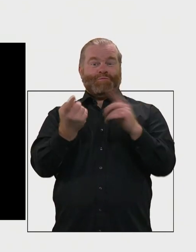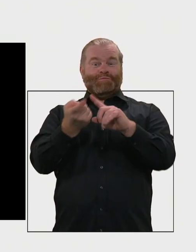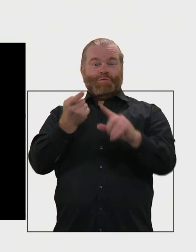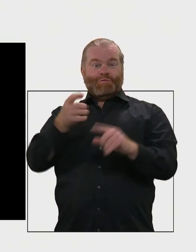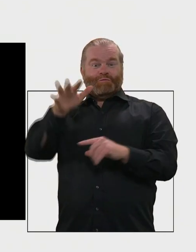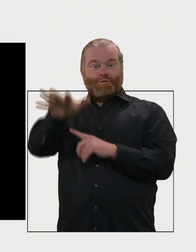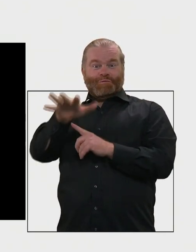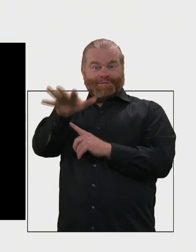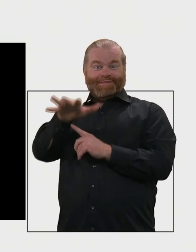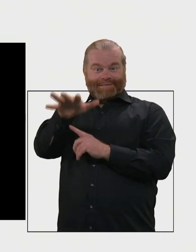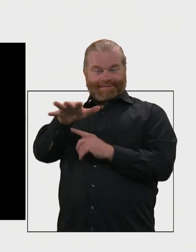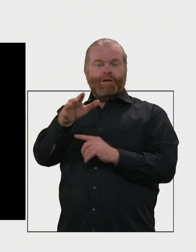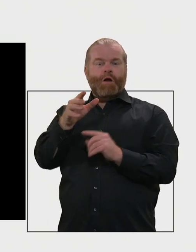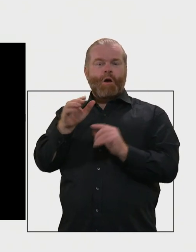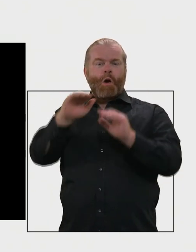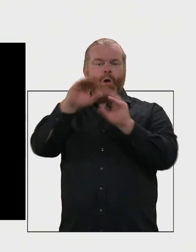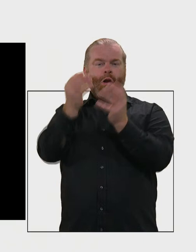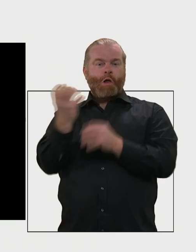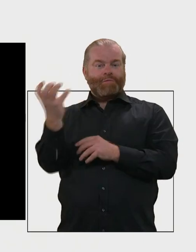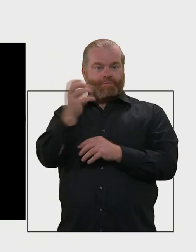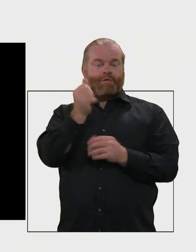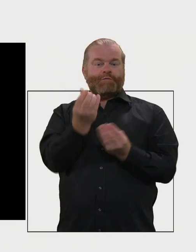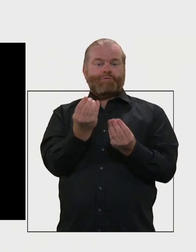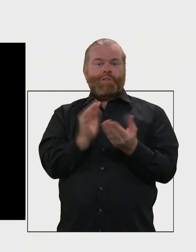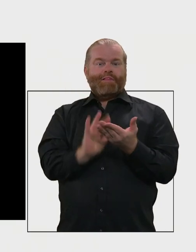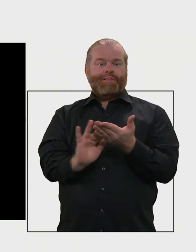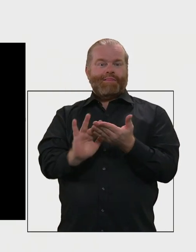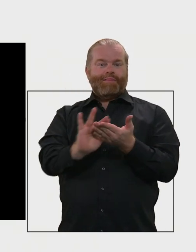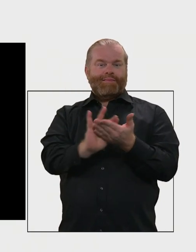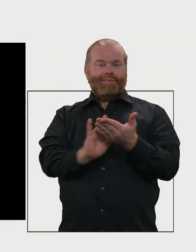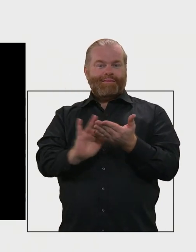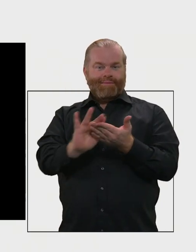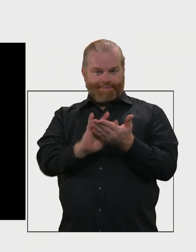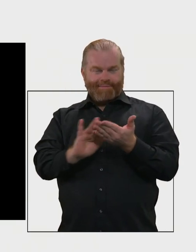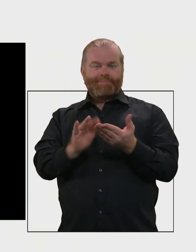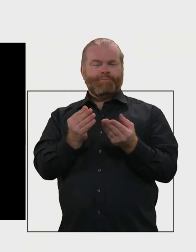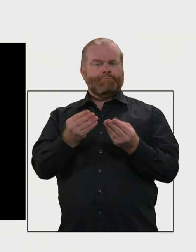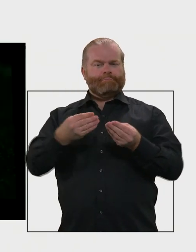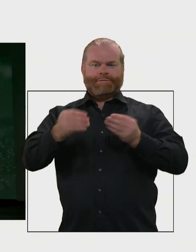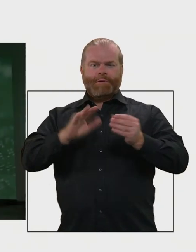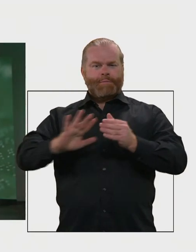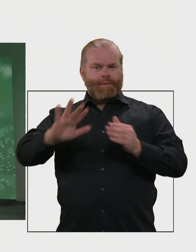und damit ganz unterschiedlich für die verschiedensten Räume zusammengesteckt werden.